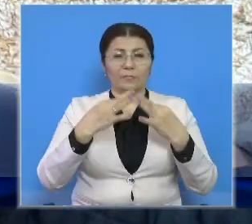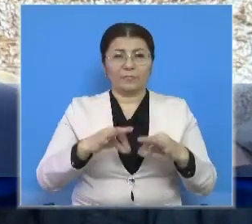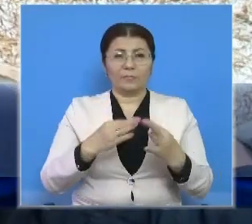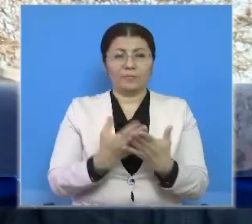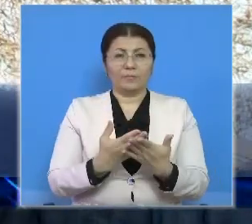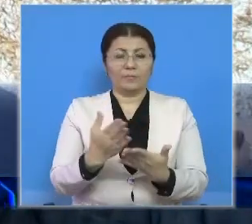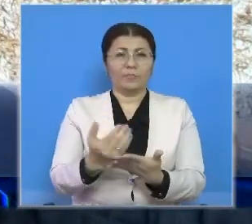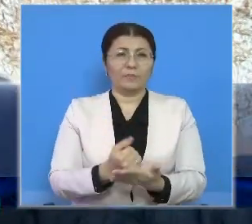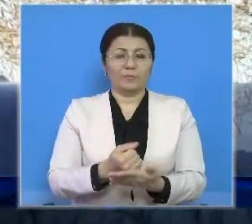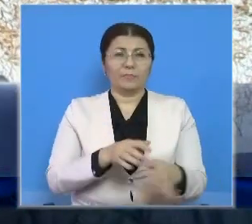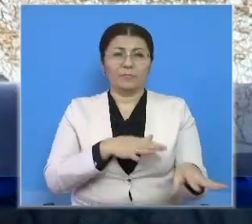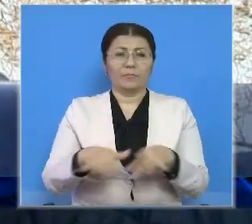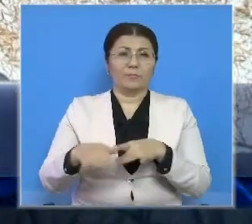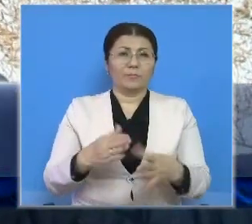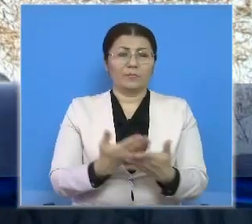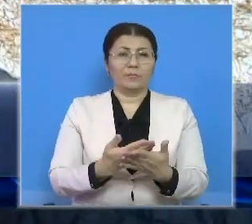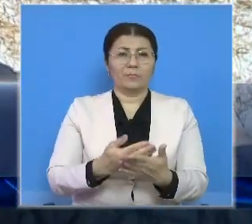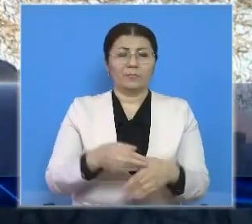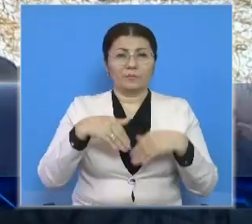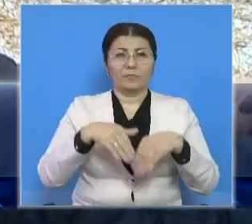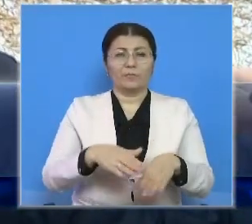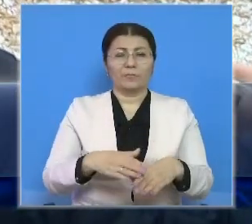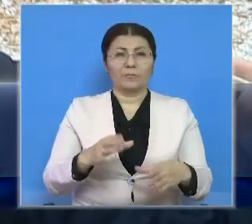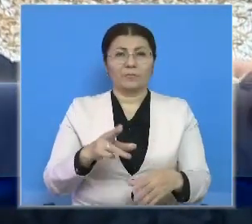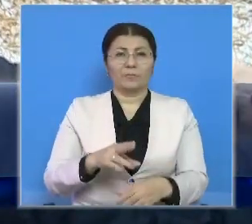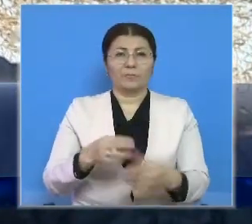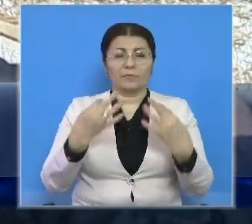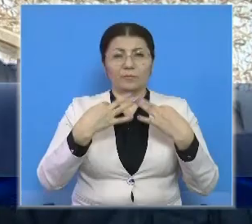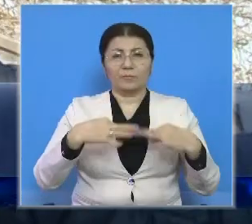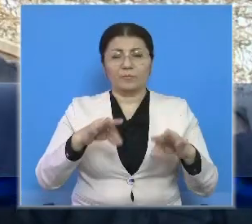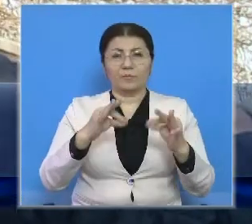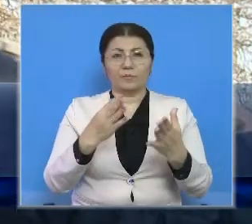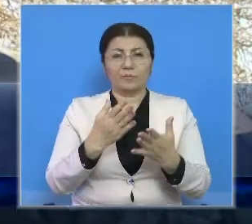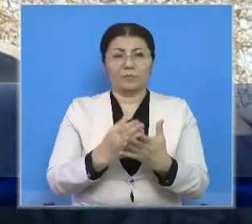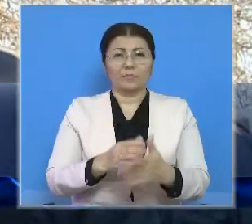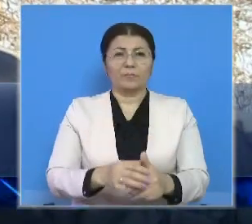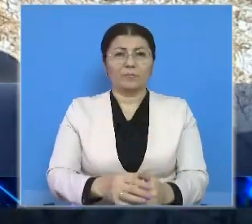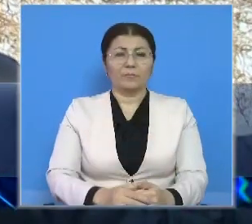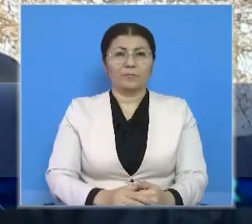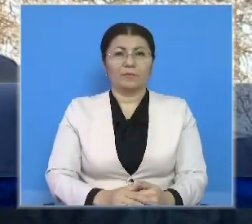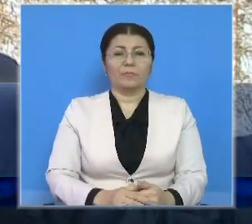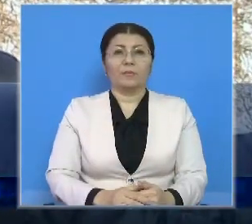приниматься меры и выноситься со стороны прокуратуры определенные меры прокурорского реагирования.